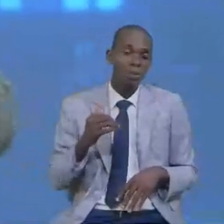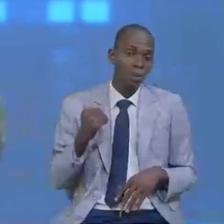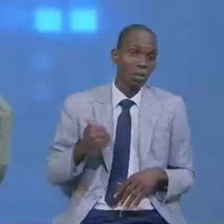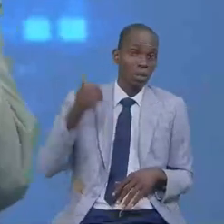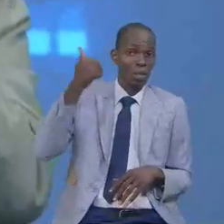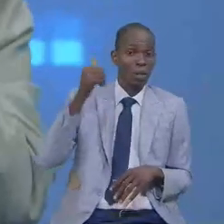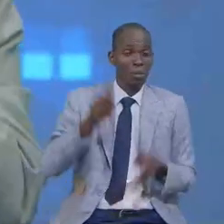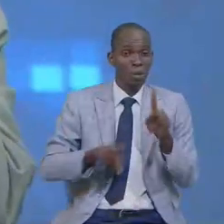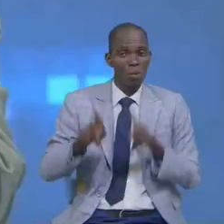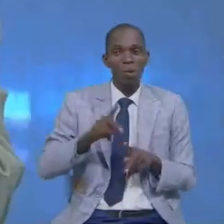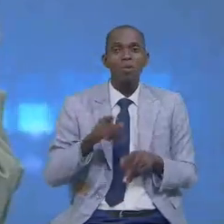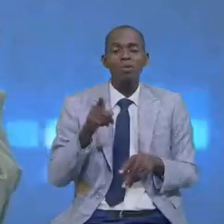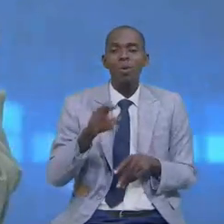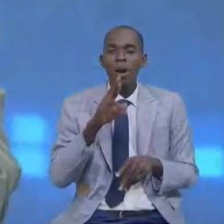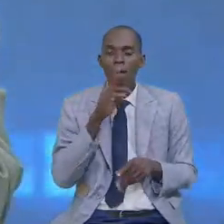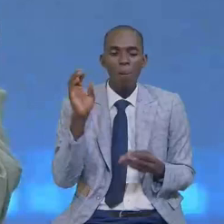de l'éternité